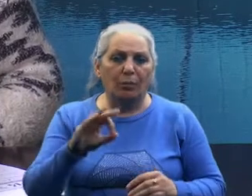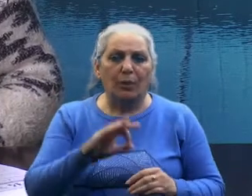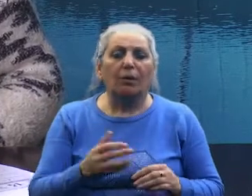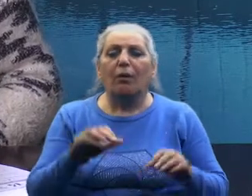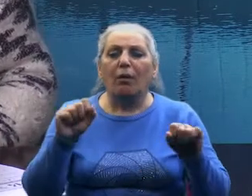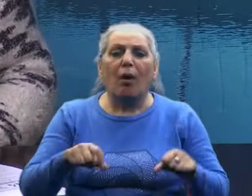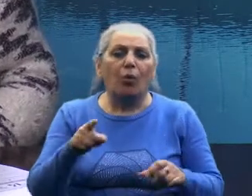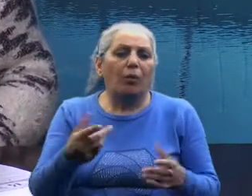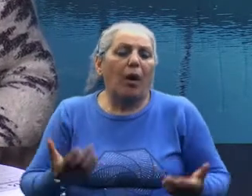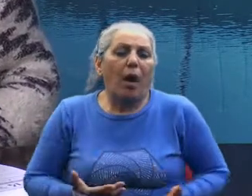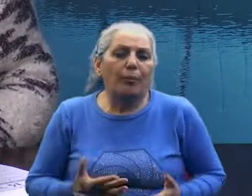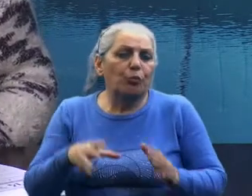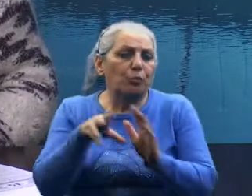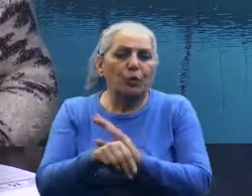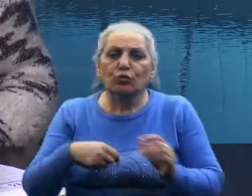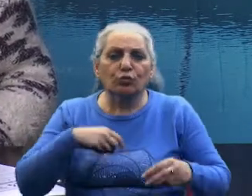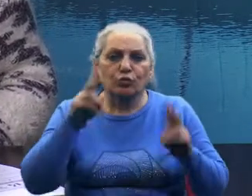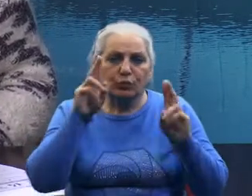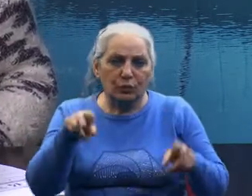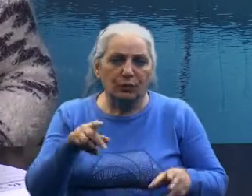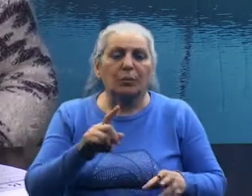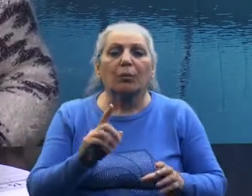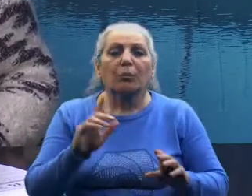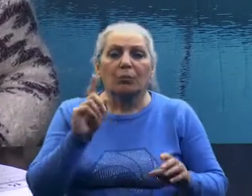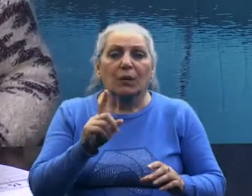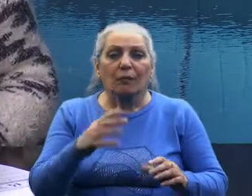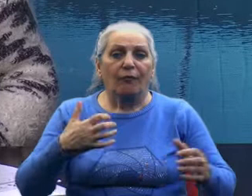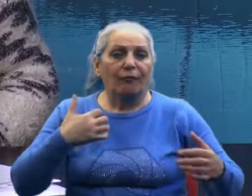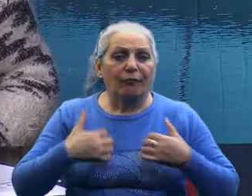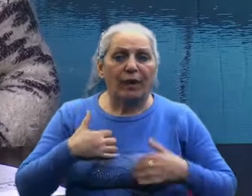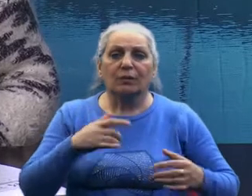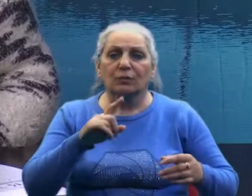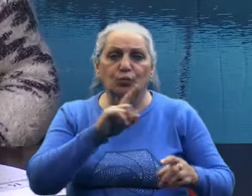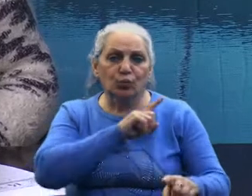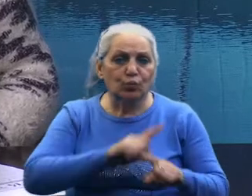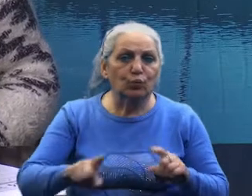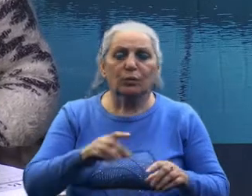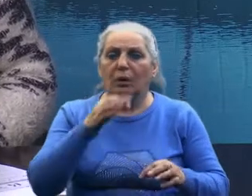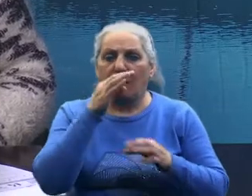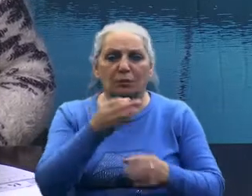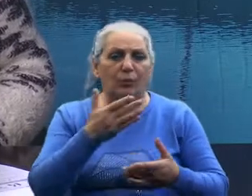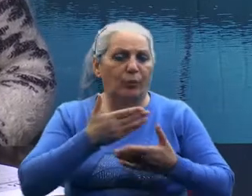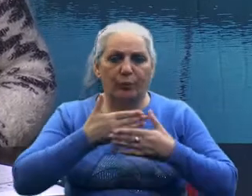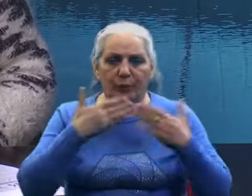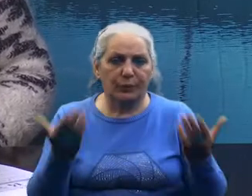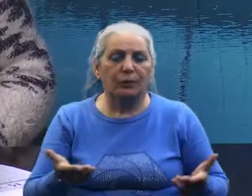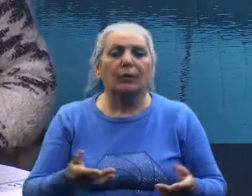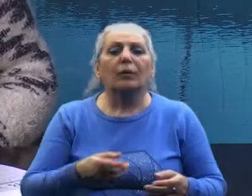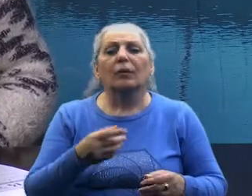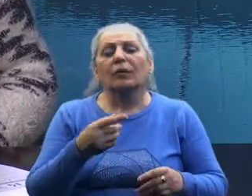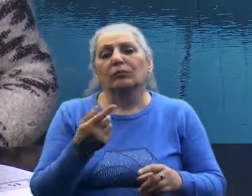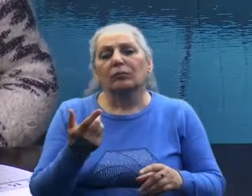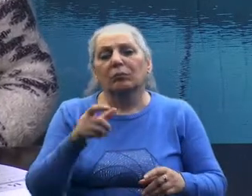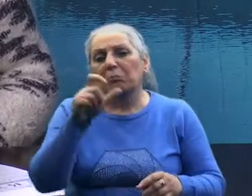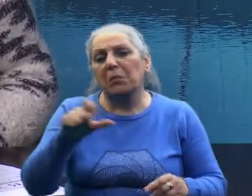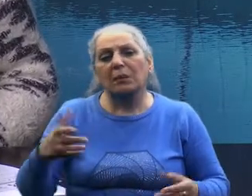դեր մեջ, տենց բան չէ, որ ասենք անհապաղ բան չի, արտահերտ բան չկա, ուղղակի մարդիկ